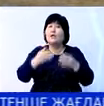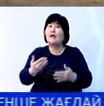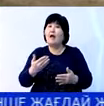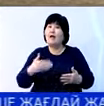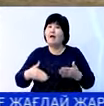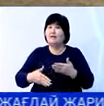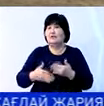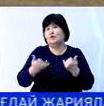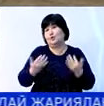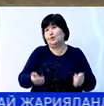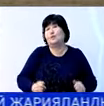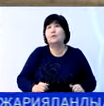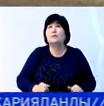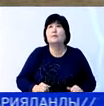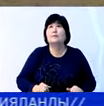үшін.